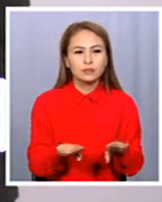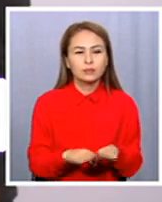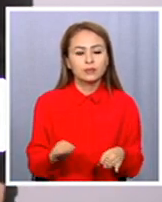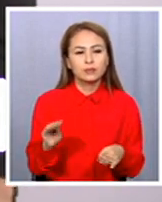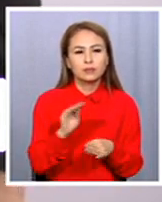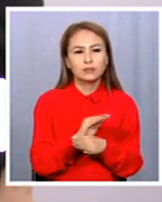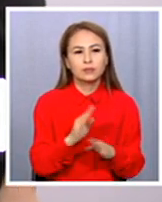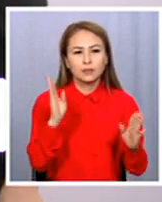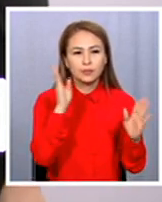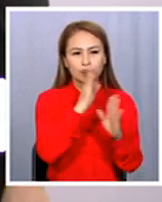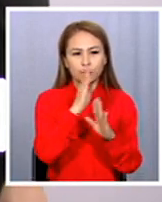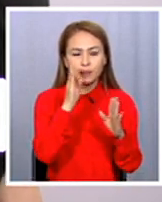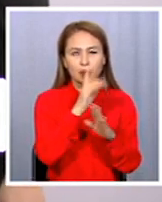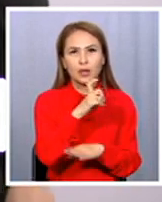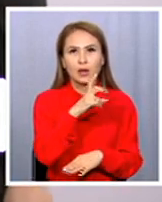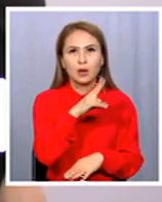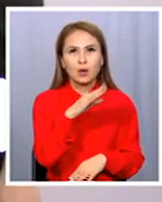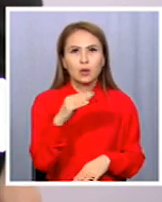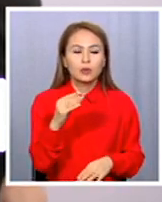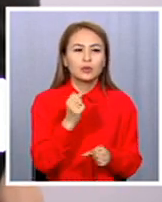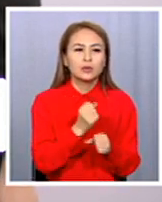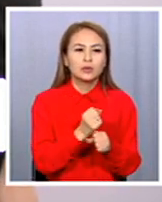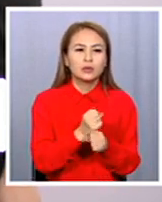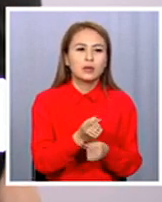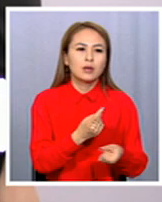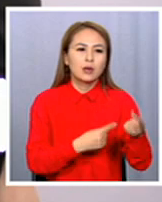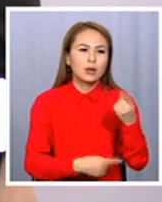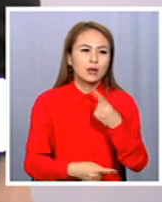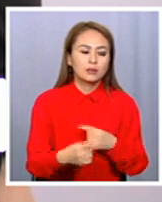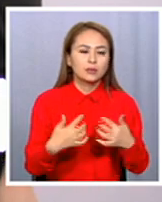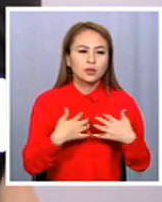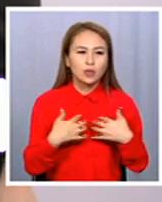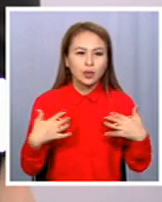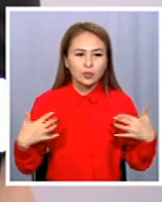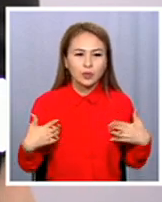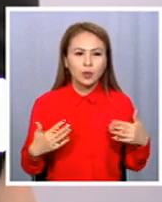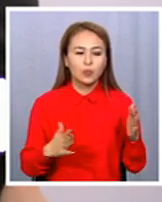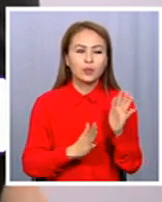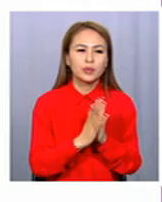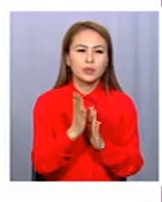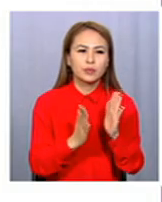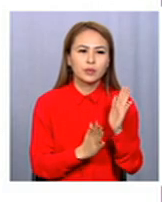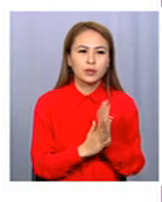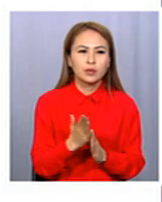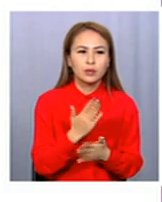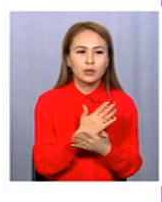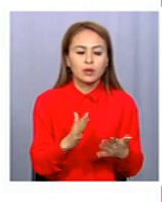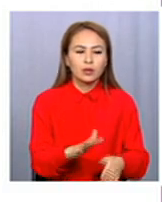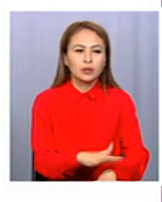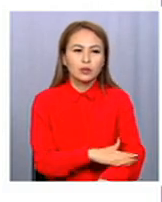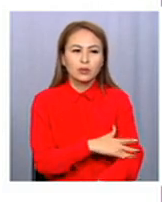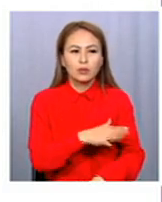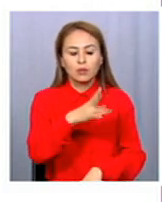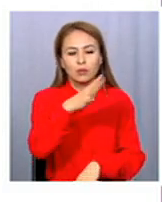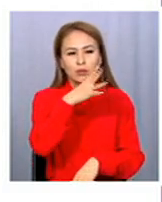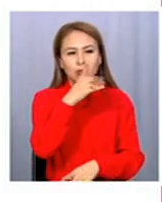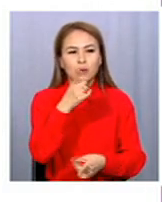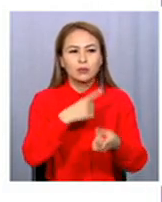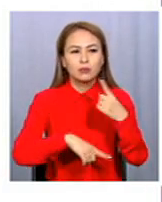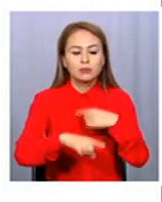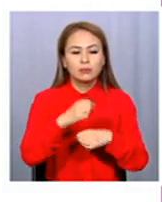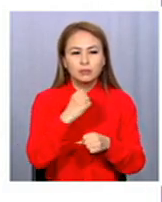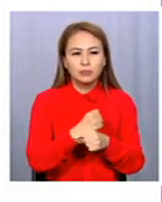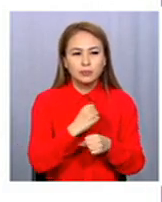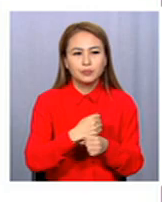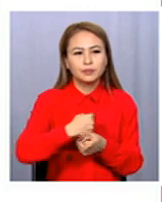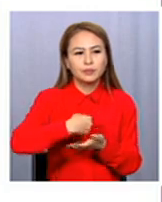табиғи экожүйенің қалыптастыратын жануарлар, өсімдіктер, олар ұзақ уақыт бой қалыптасып,